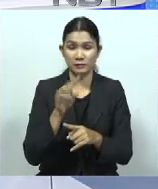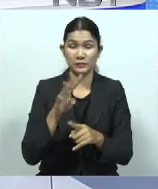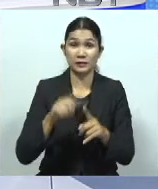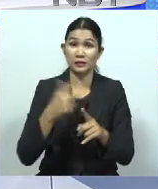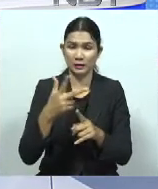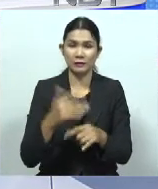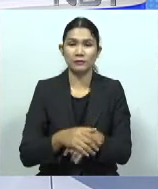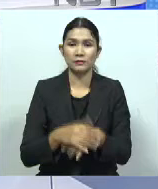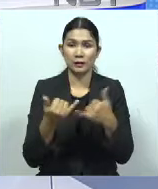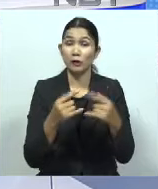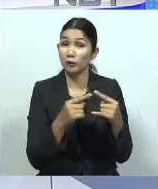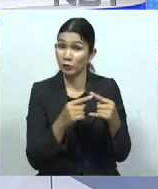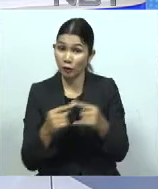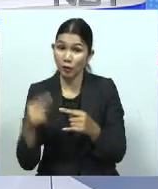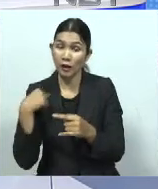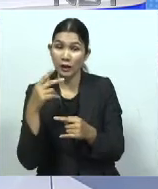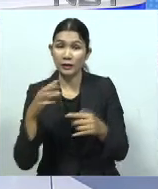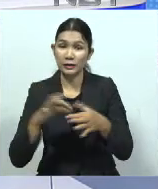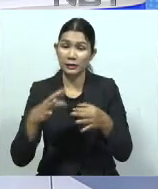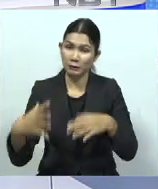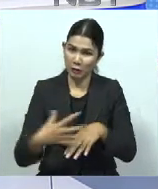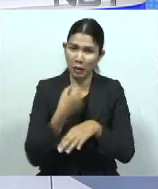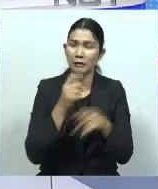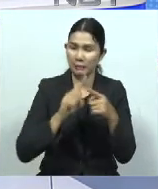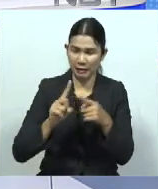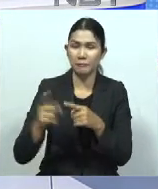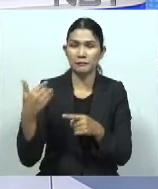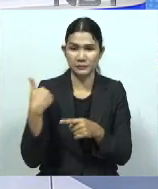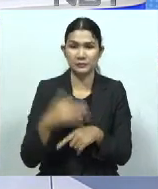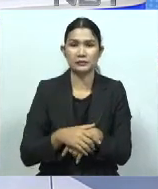มาติดตามกันต่อเนื่องนะคะสำหรับประเด็นทางการเมืองวันนี้เข้มข้นแน่นอน ค่ะใช่ครับ